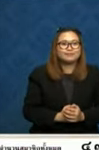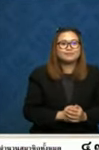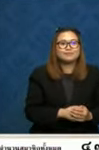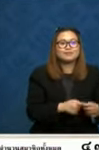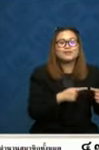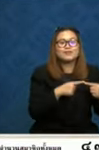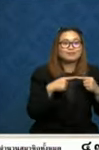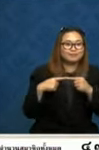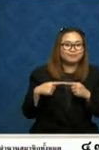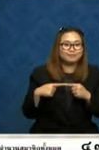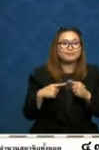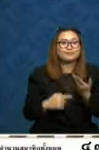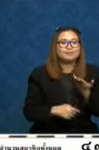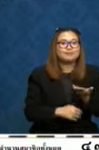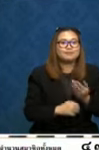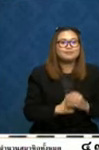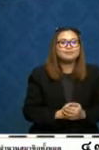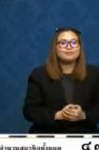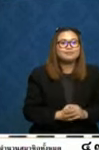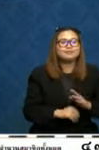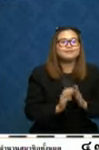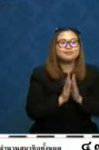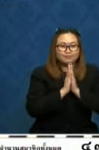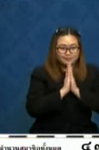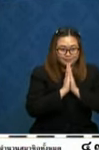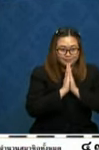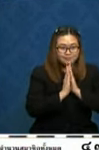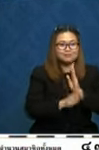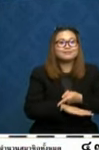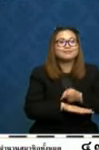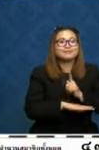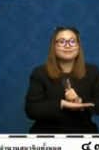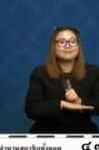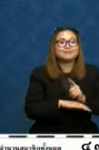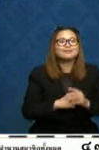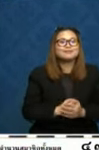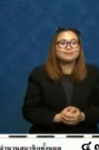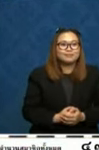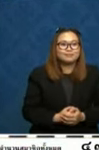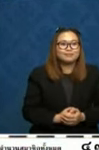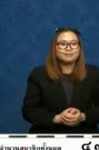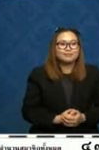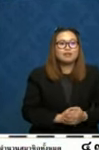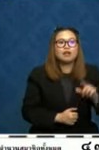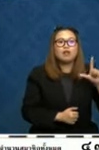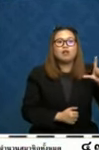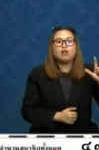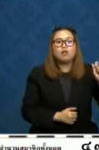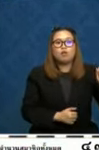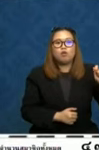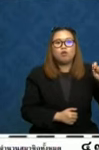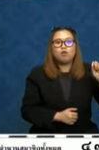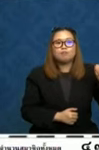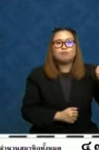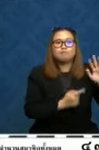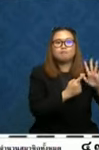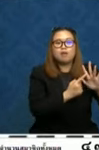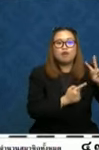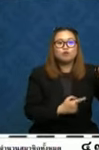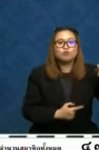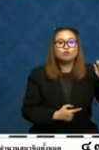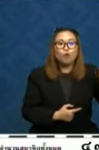จอเชิญครับ เรียนท่านประธานที่เคารพครับผมรมดอนปัญจอสมาชิกสภาผู้แทนราษฎรแบบบัญชีรายชื่อพ